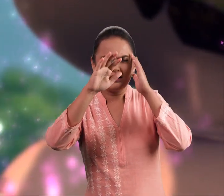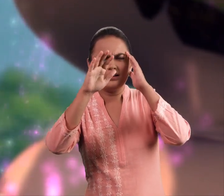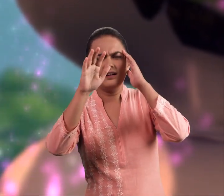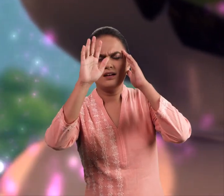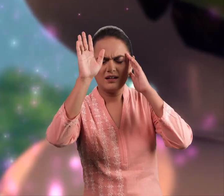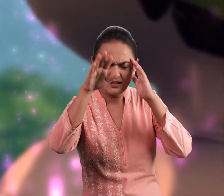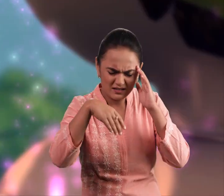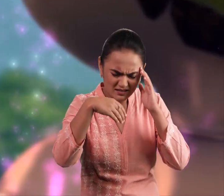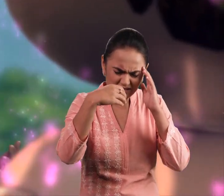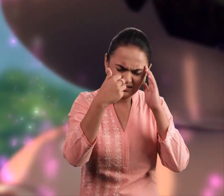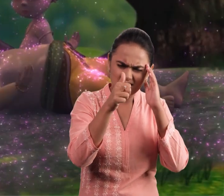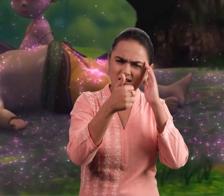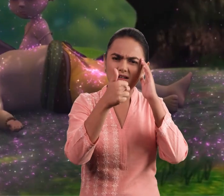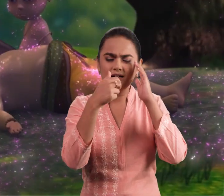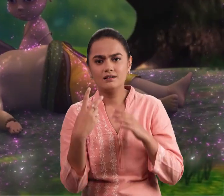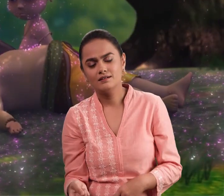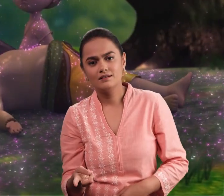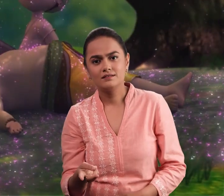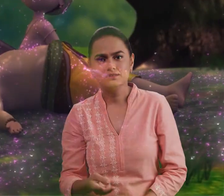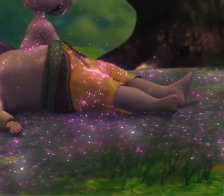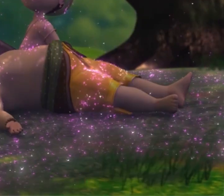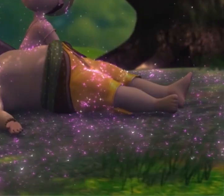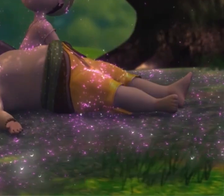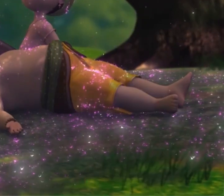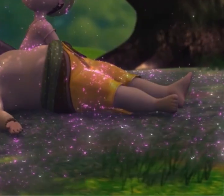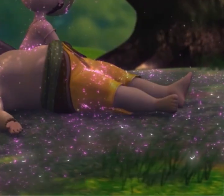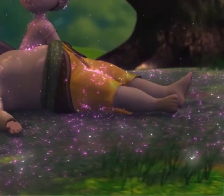नहीं लौटा।